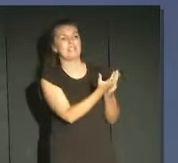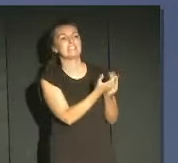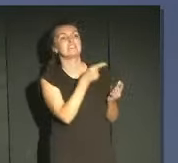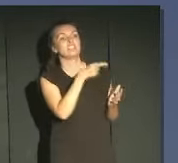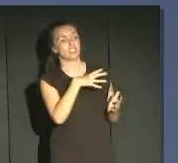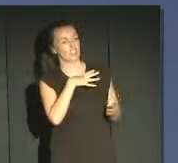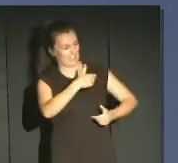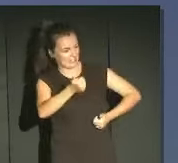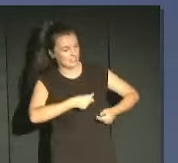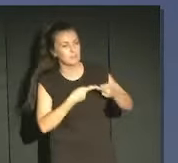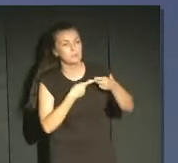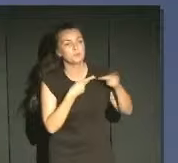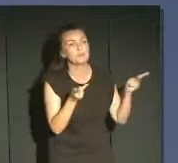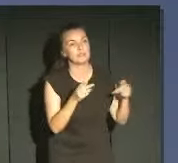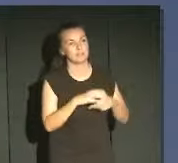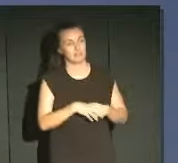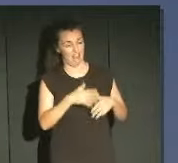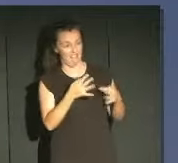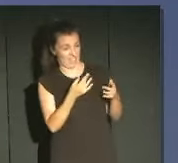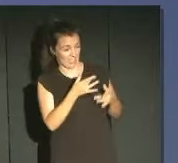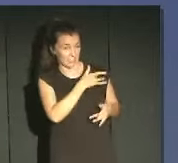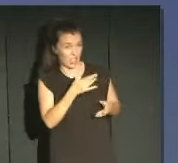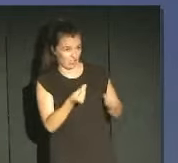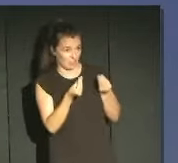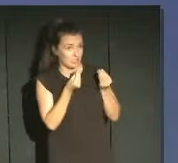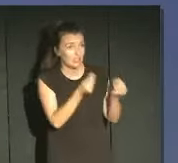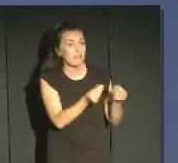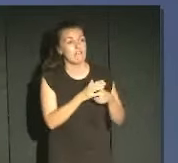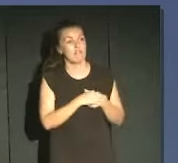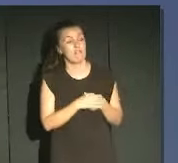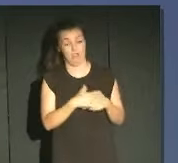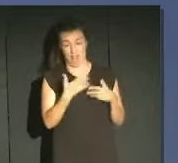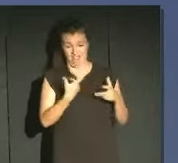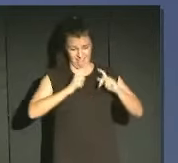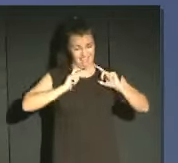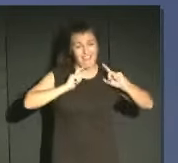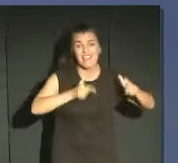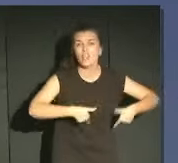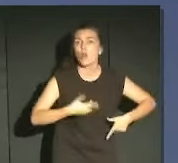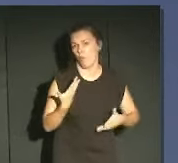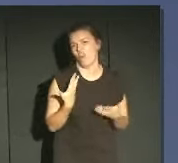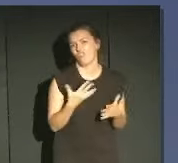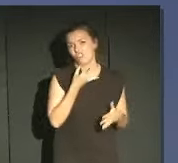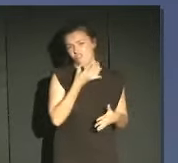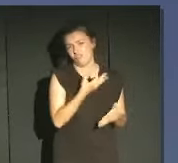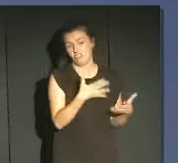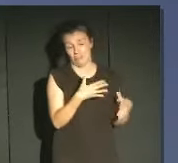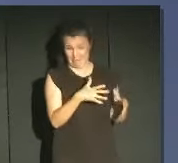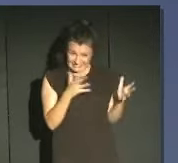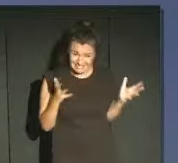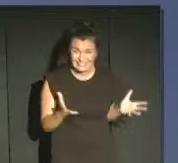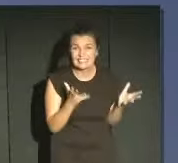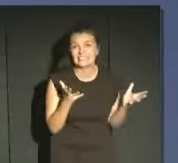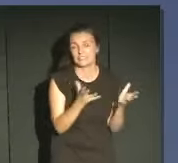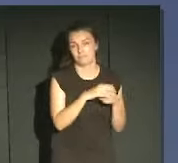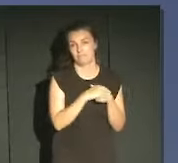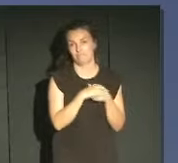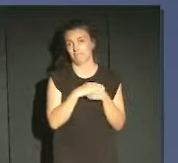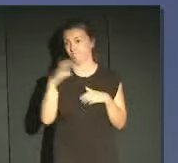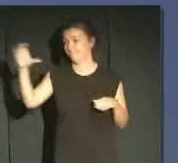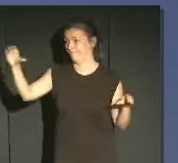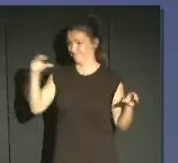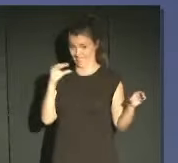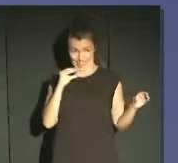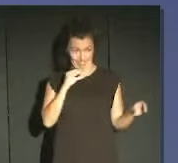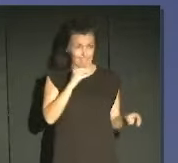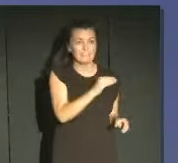en service public en santé en service public dans nos école j'en ai parlé un peu précédemment c'est comme ça qu'on va